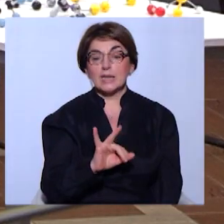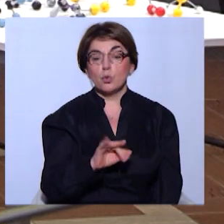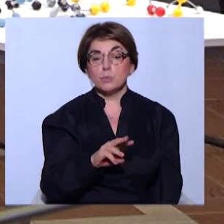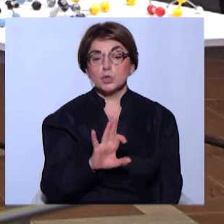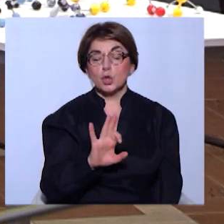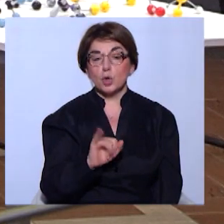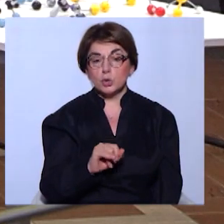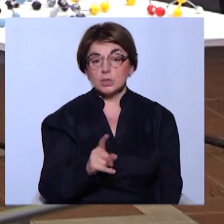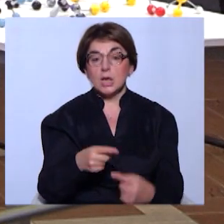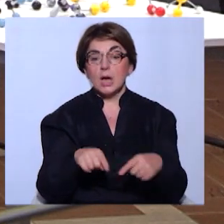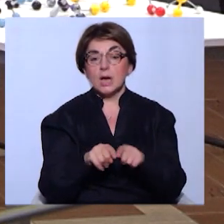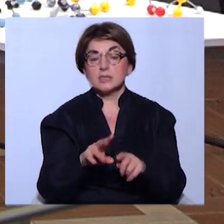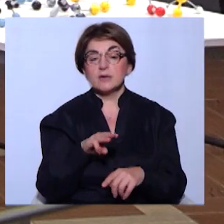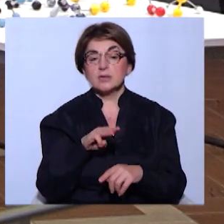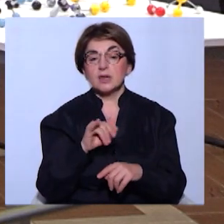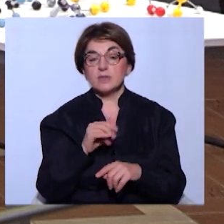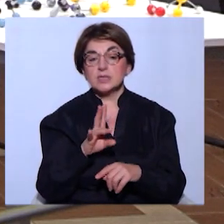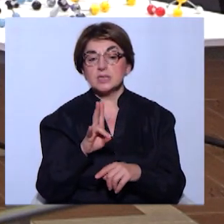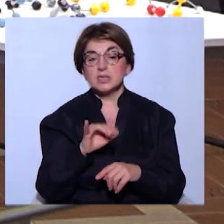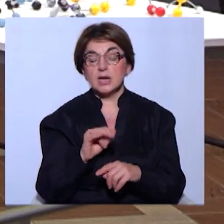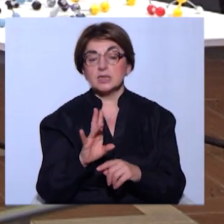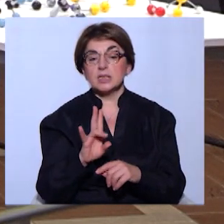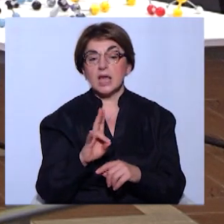ვიცავთ უსაფრთხოების წესებს.